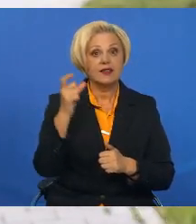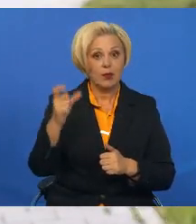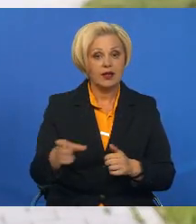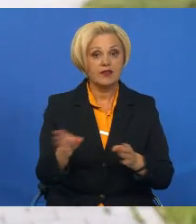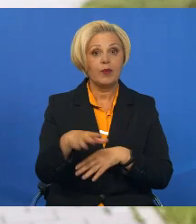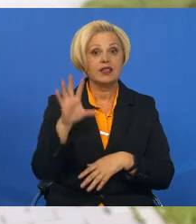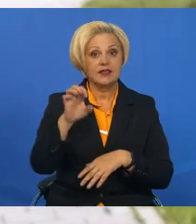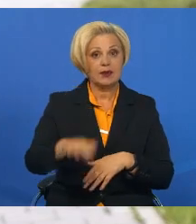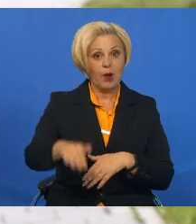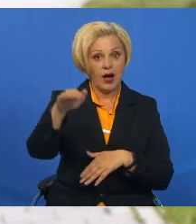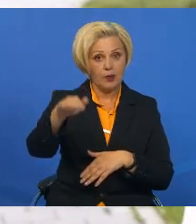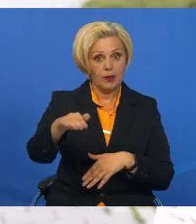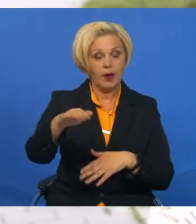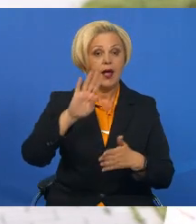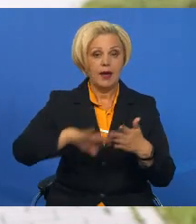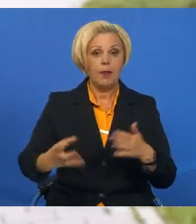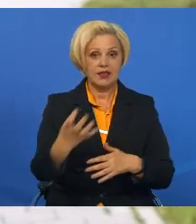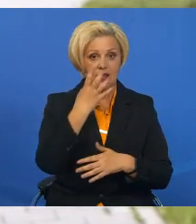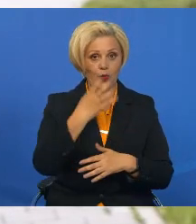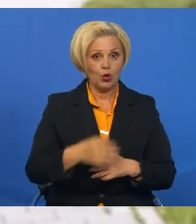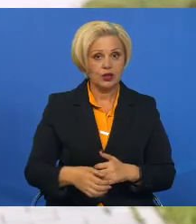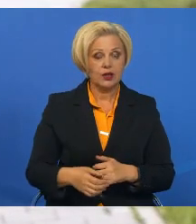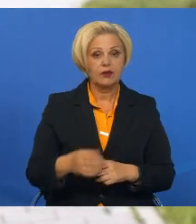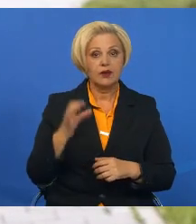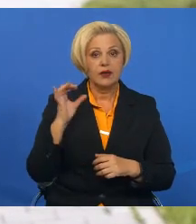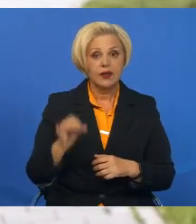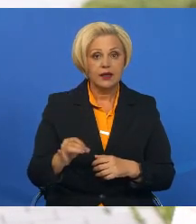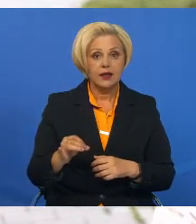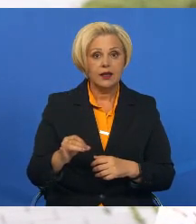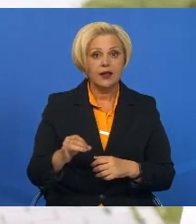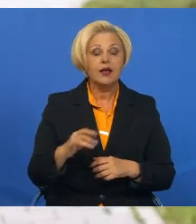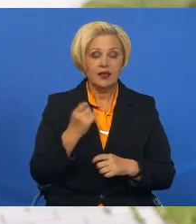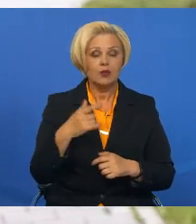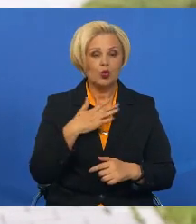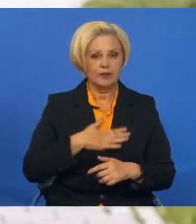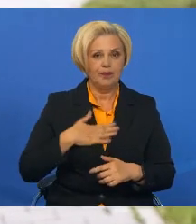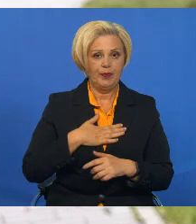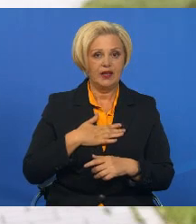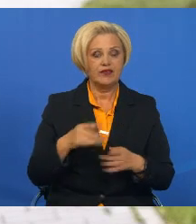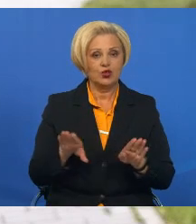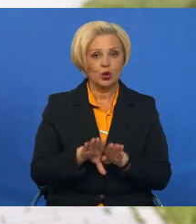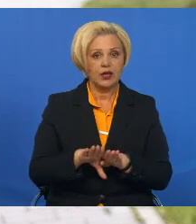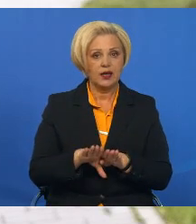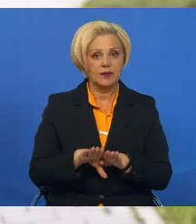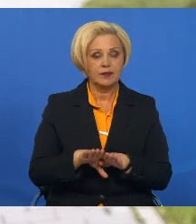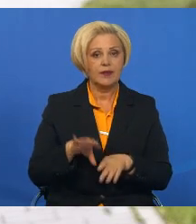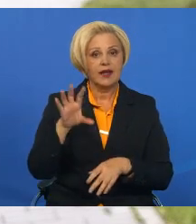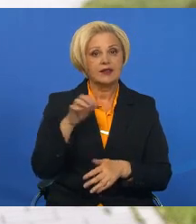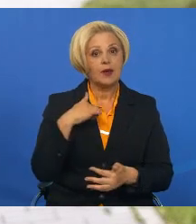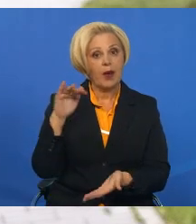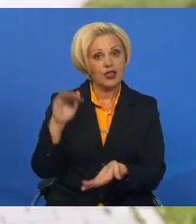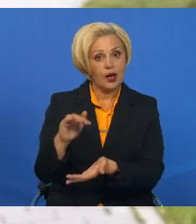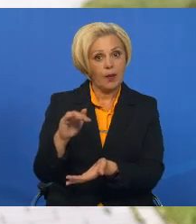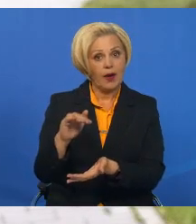собаками большими, и они зачастую без намордников. И немного напрягает, потому что все-таки собачка